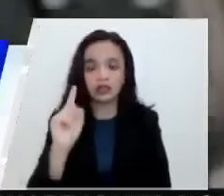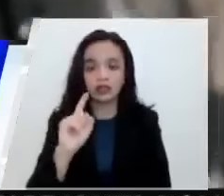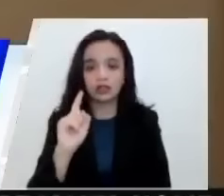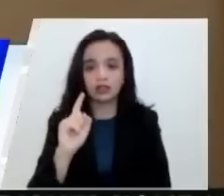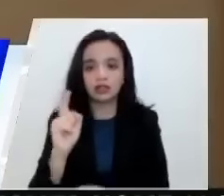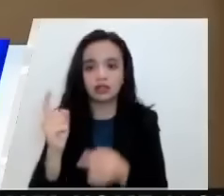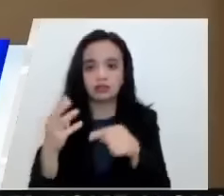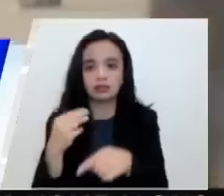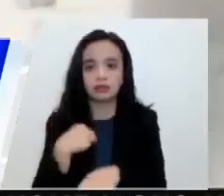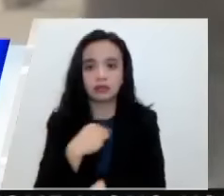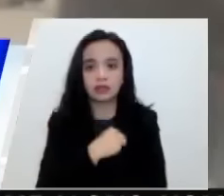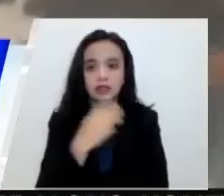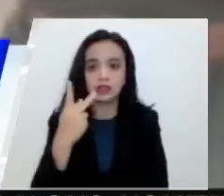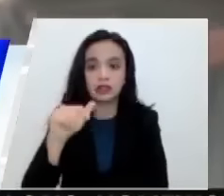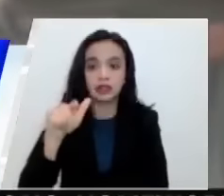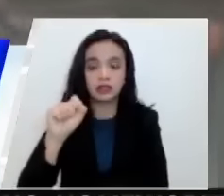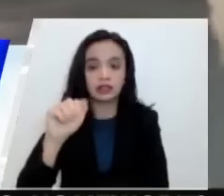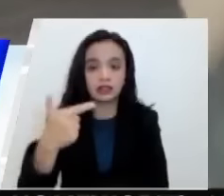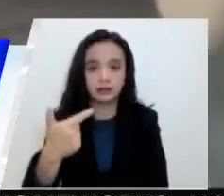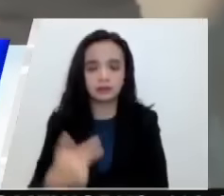Pero